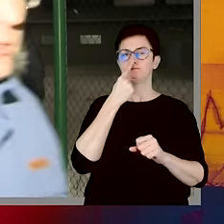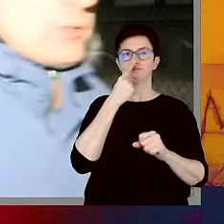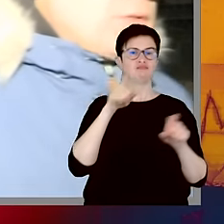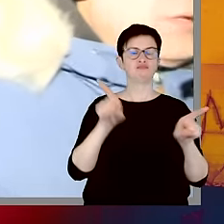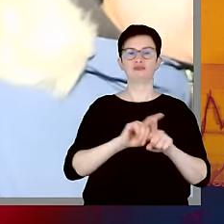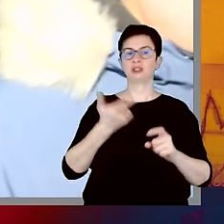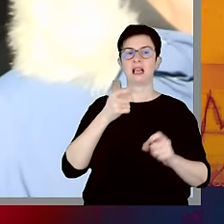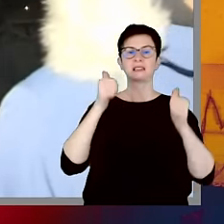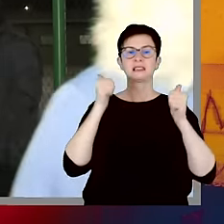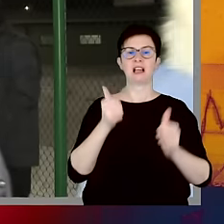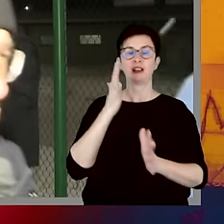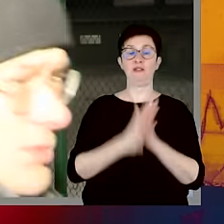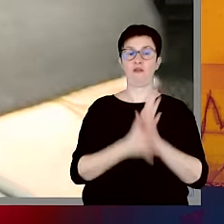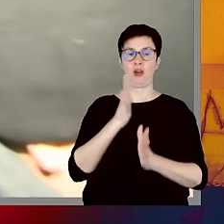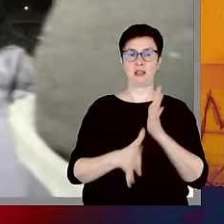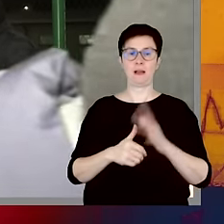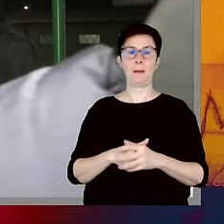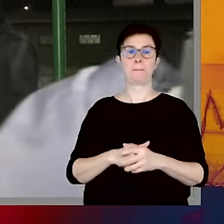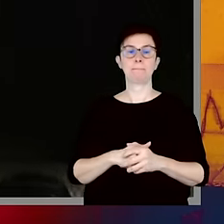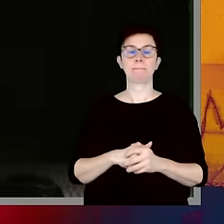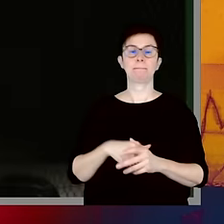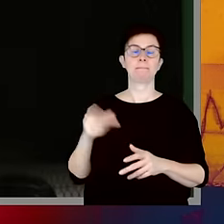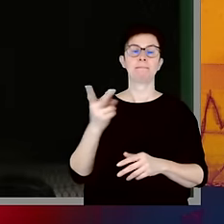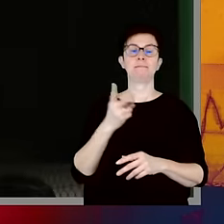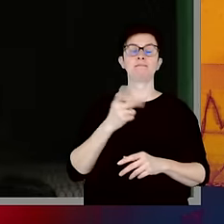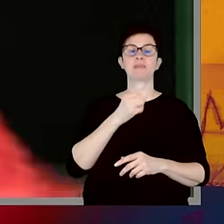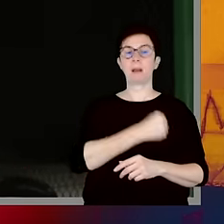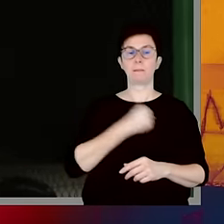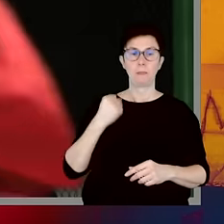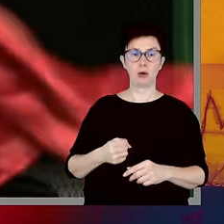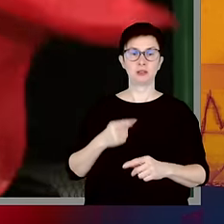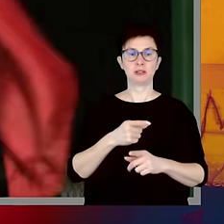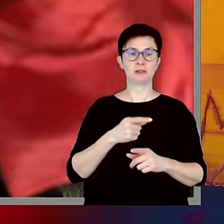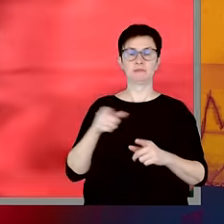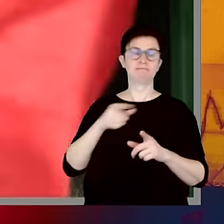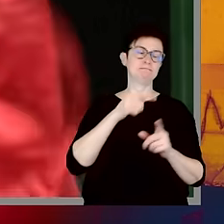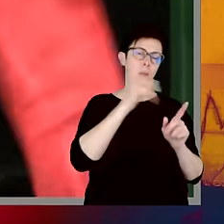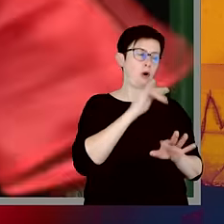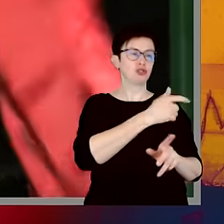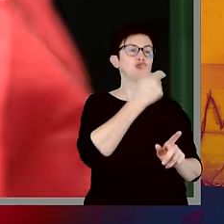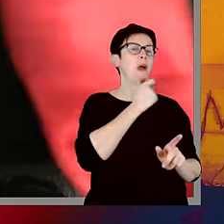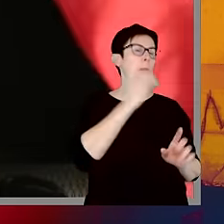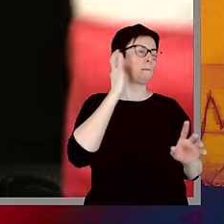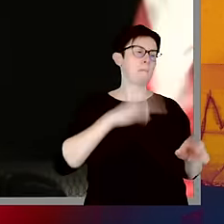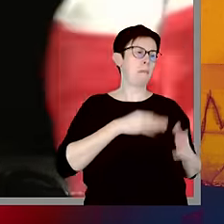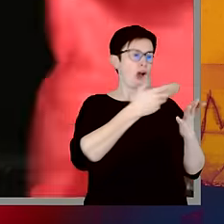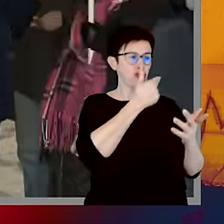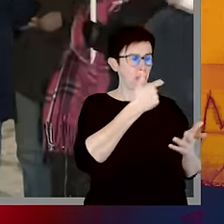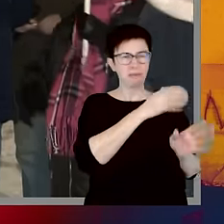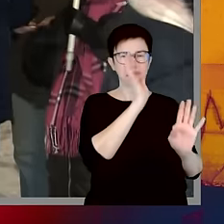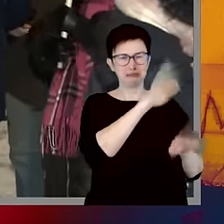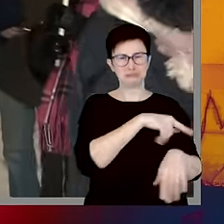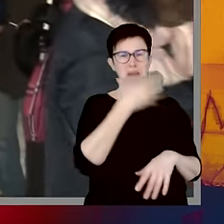panowie posłowie, bo są posłami i może się pani podśmiewać, może pani tutaj stroić